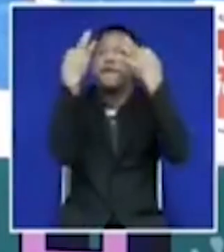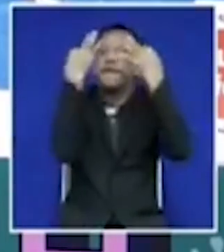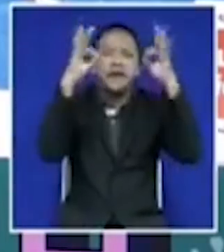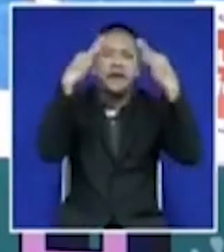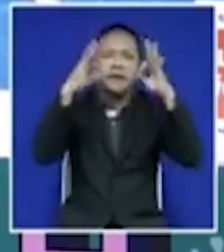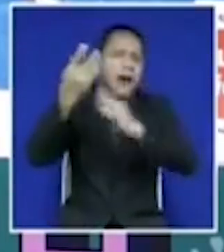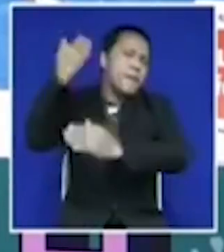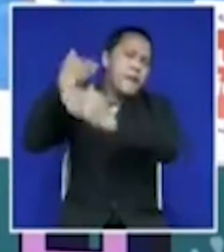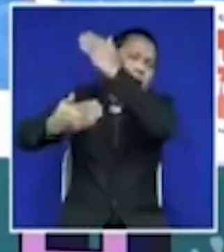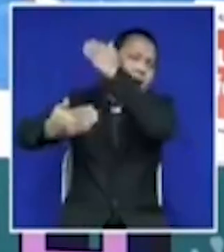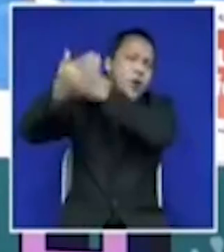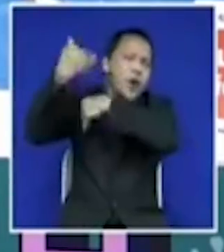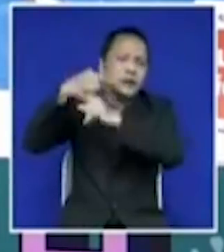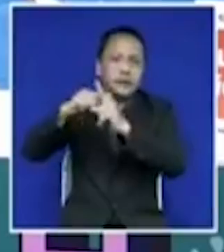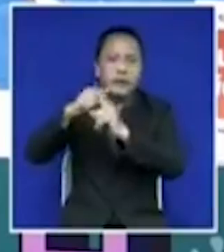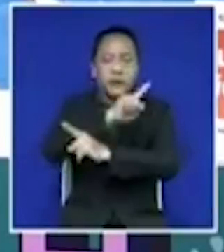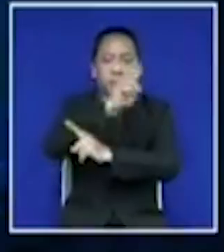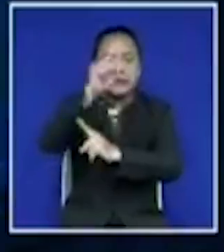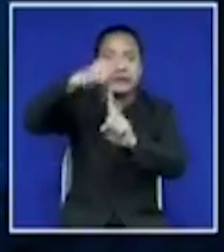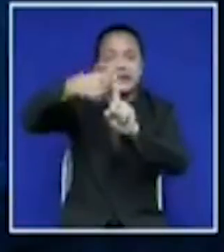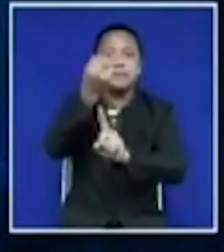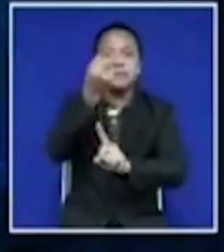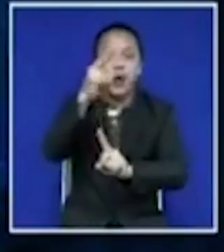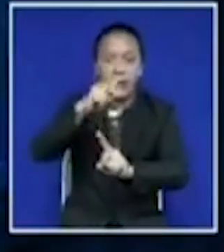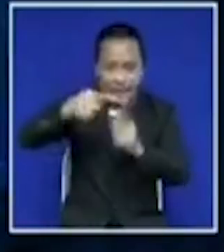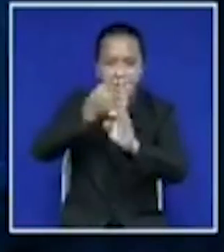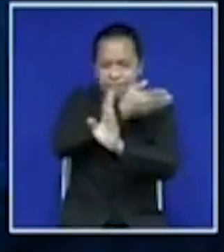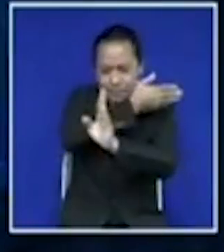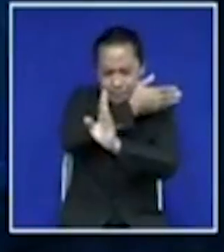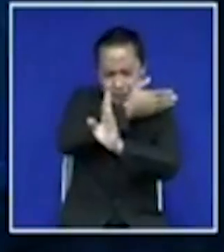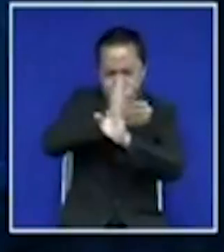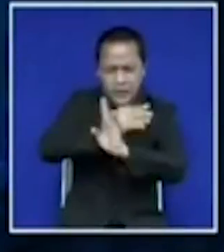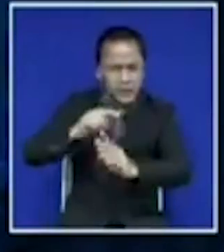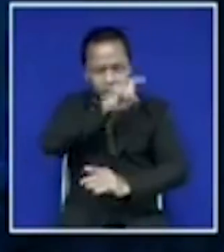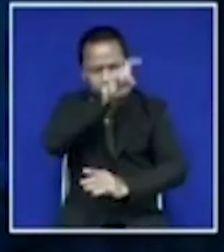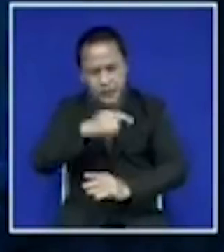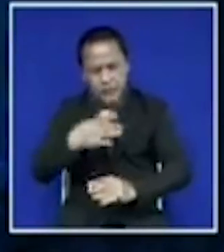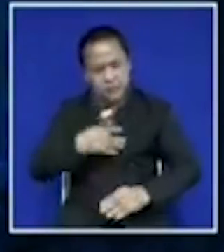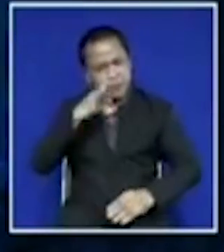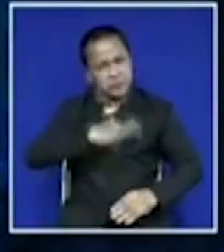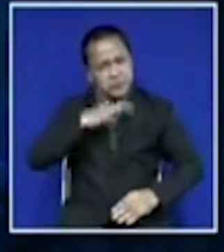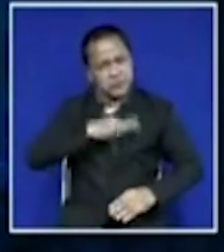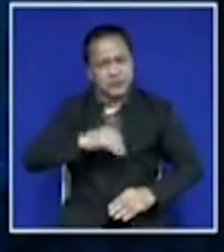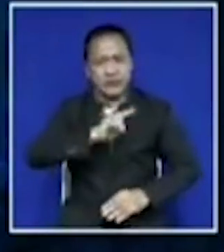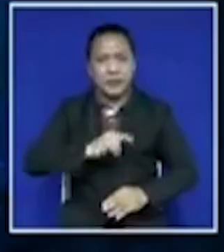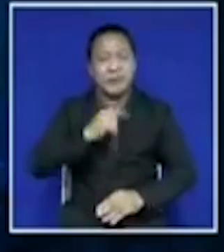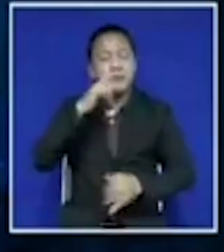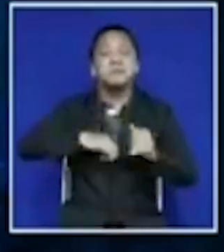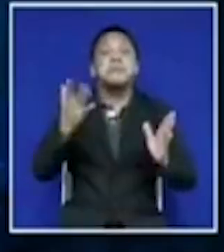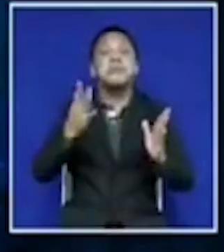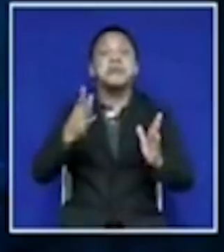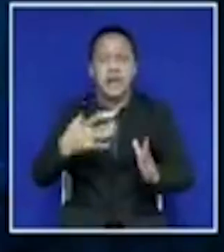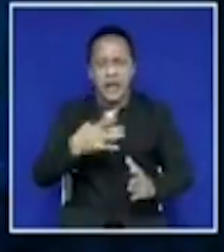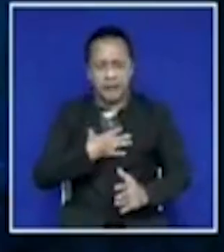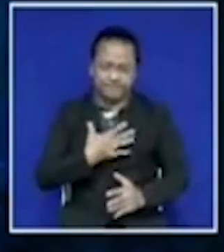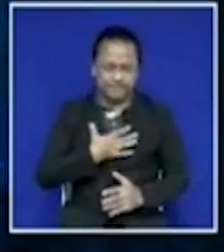ประวัติไปที่ตั้งแต่1ธันวาคมเลยก็ได้นะครับสงสัยว่าป่วยหรือว่ามีอาการขึ้นมานะครับหรือไม่มีอาการถ้าท่